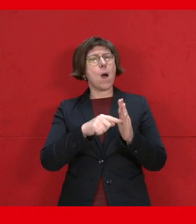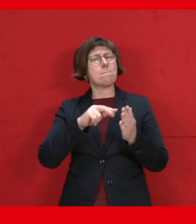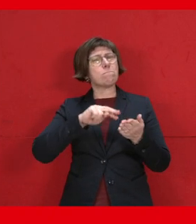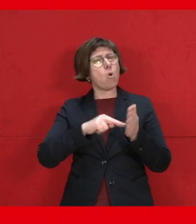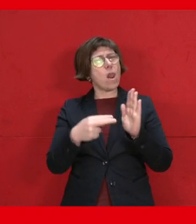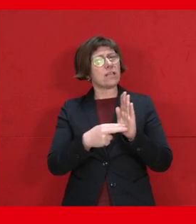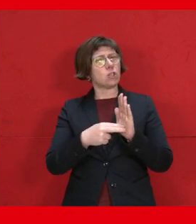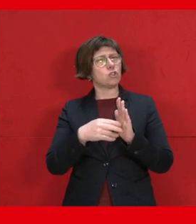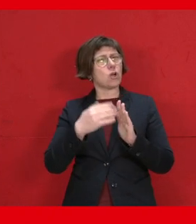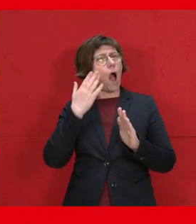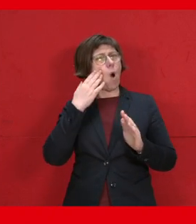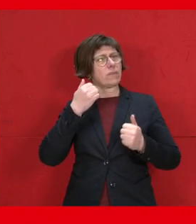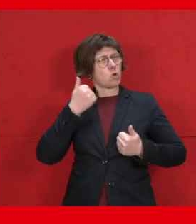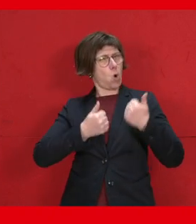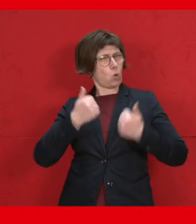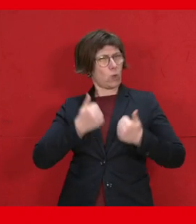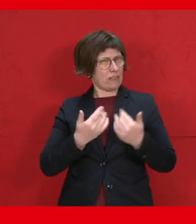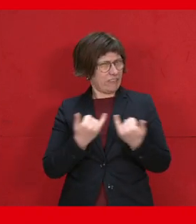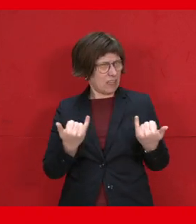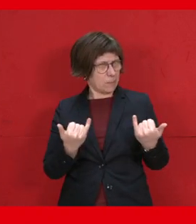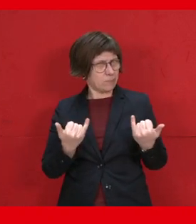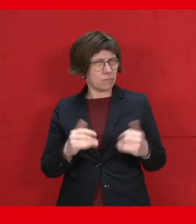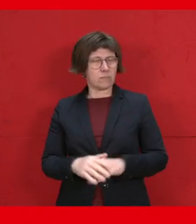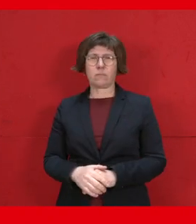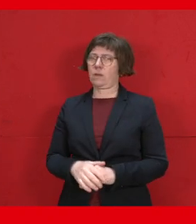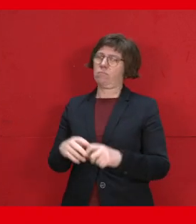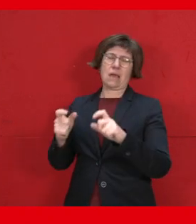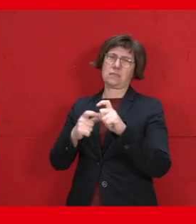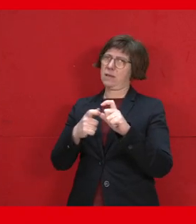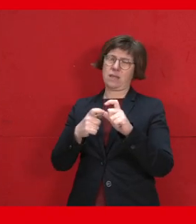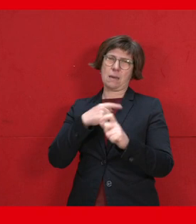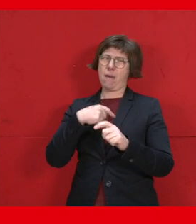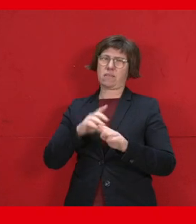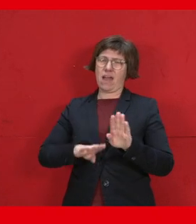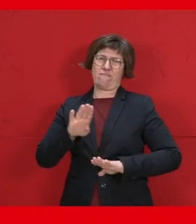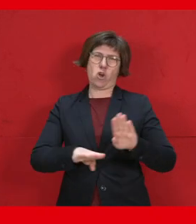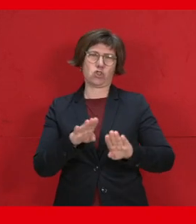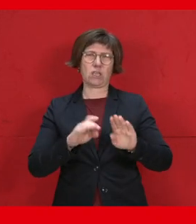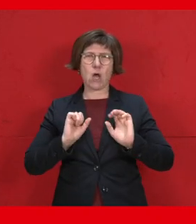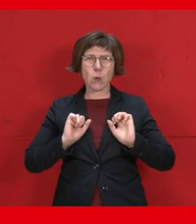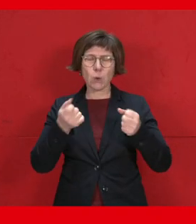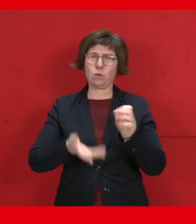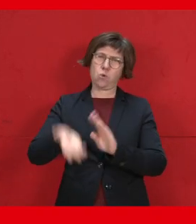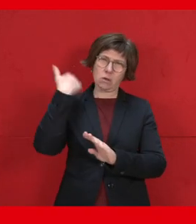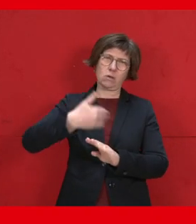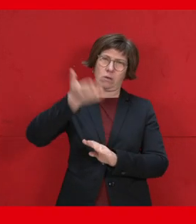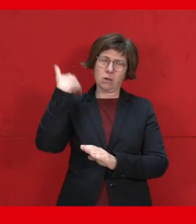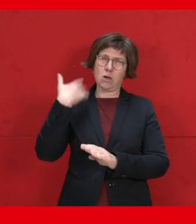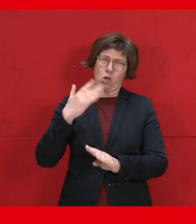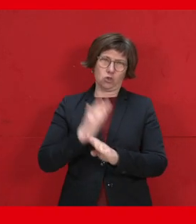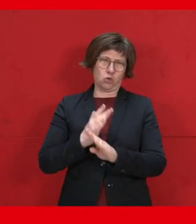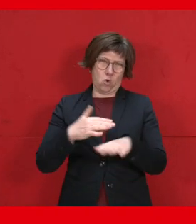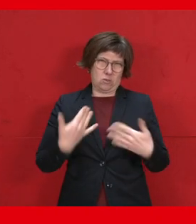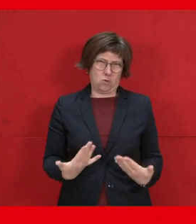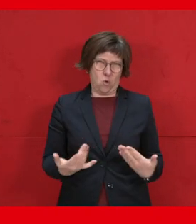Hauptkonkurrent gesehen wird? Die SPD ist die Partei des Fortschritts. Das ist seit unserer Gründung vor sehr, sehr langer Zeit der Fall.